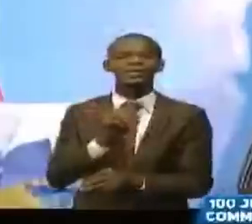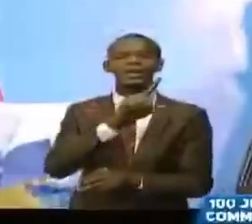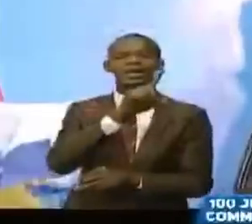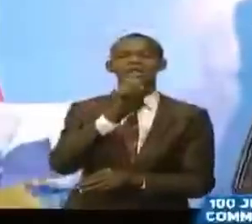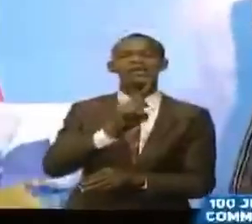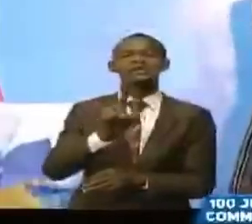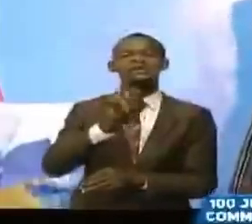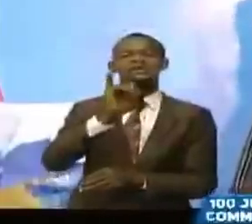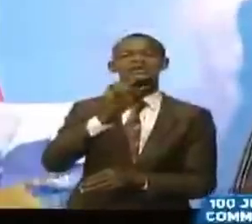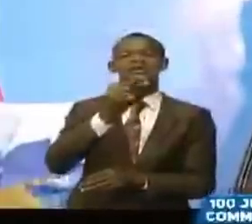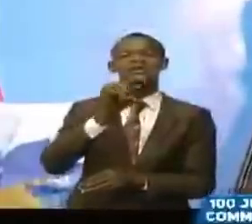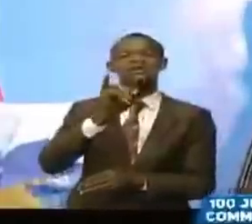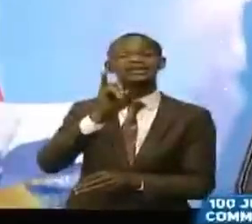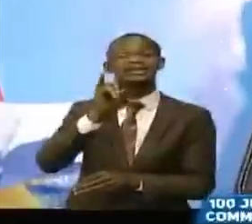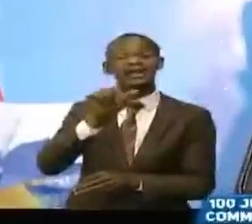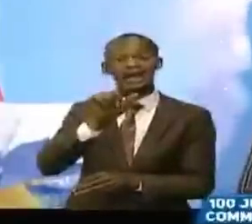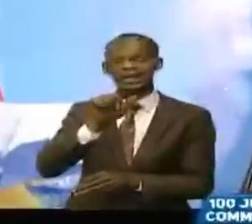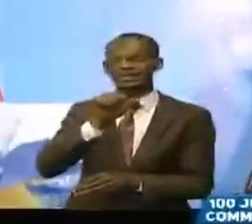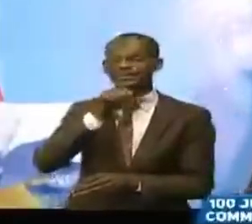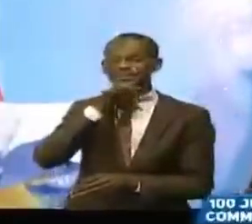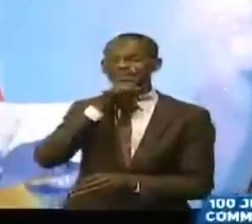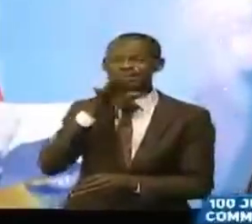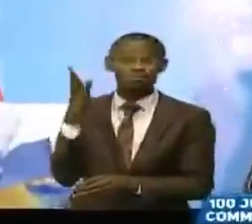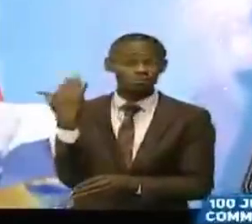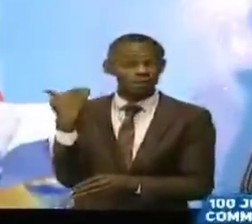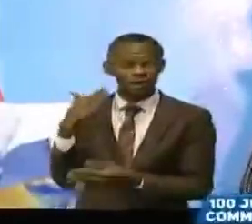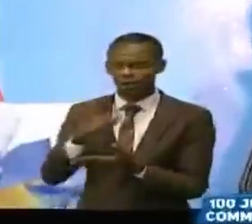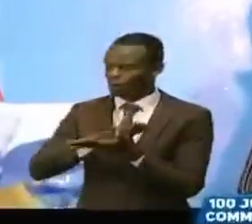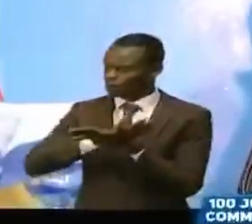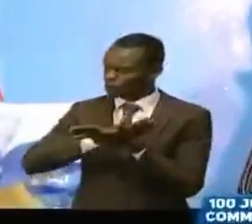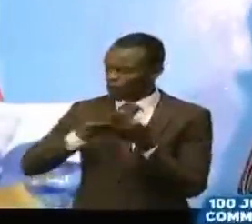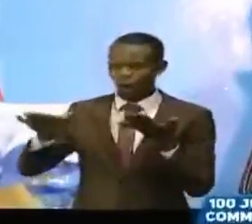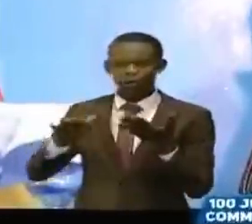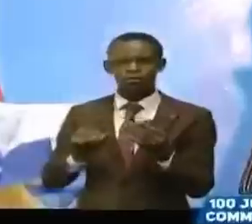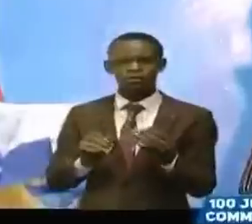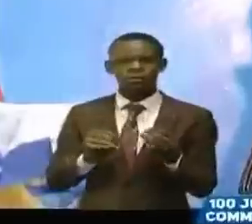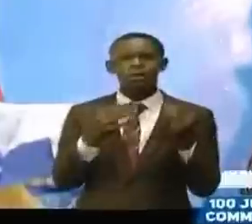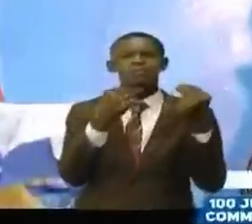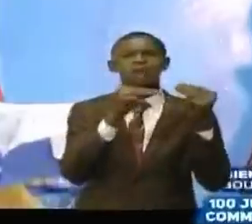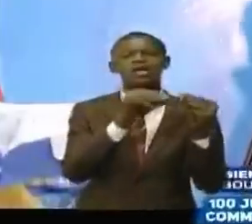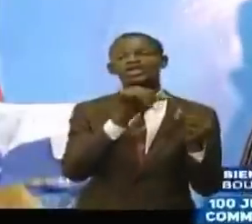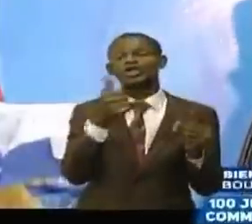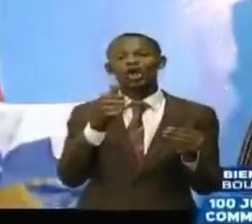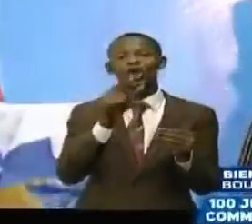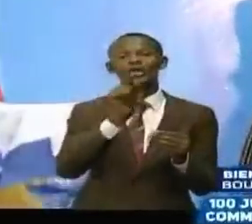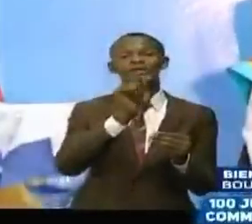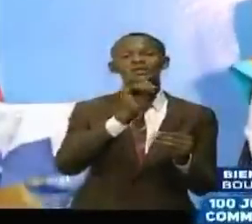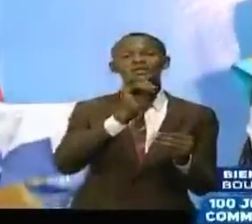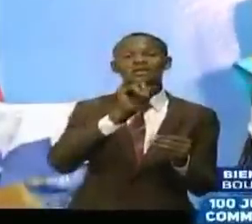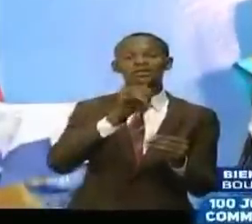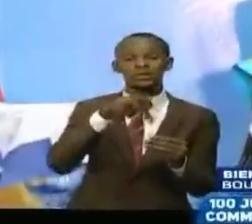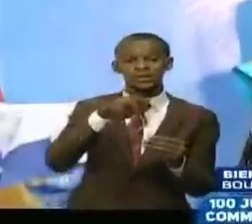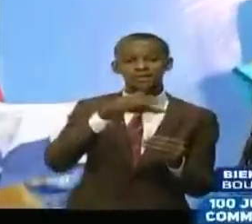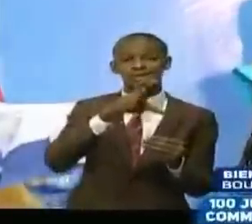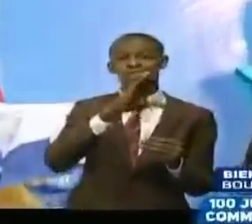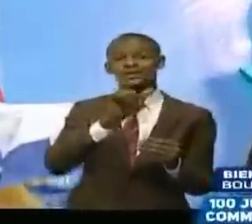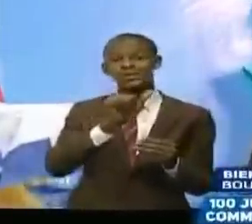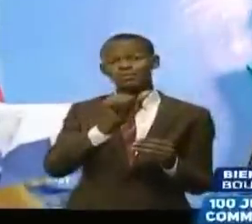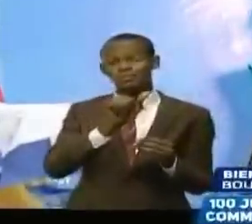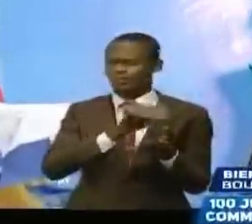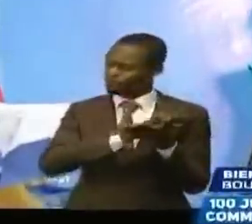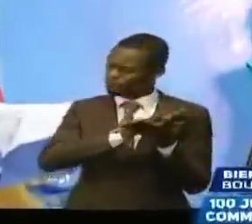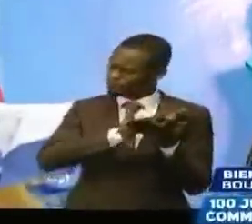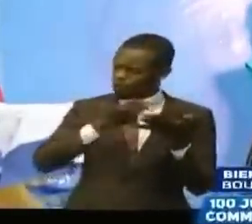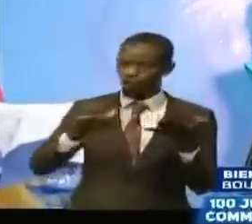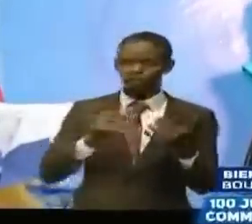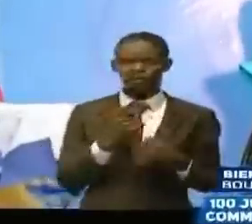des grandes artères de notre commune étaient complètement bouchés. Lorsque nous sommes arrivés, nous allons consacrer